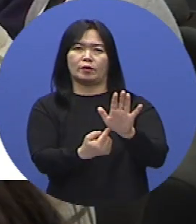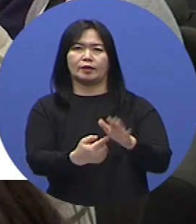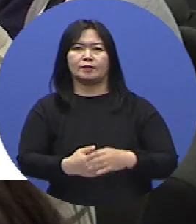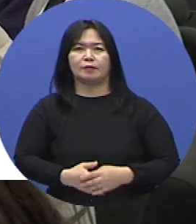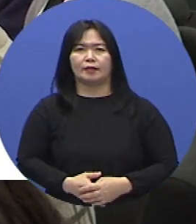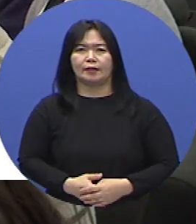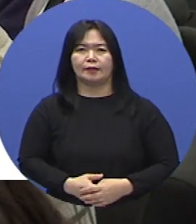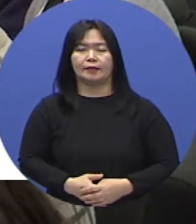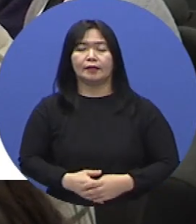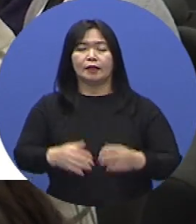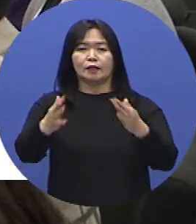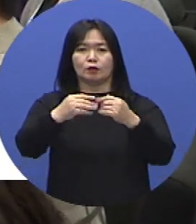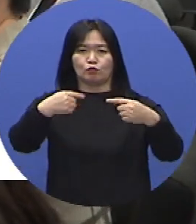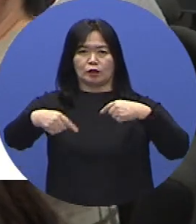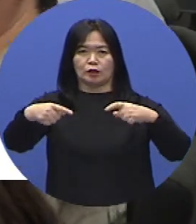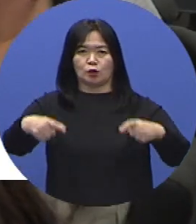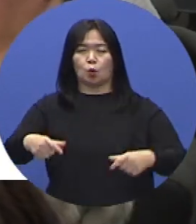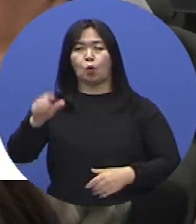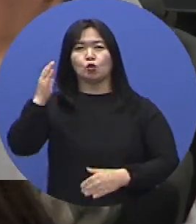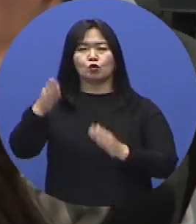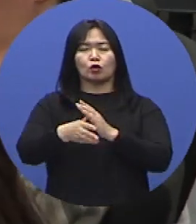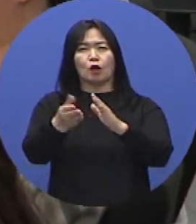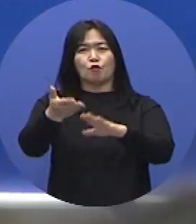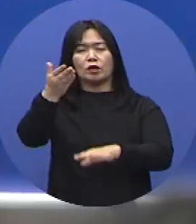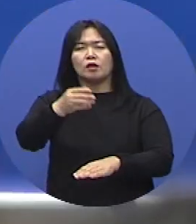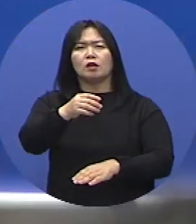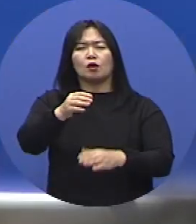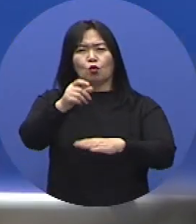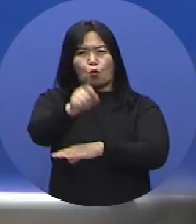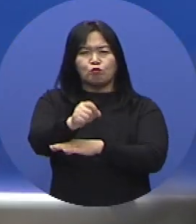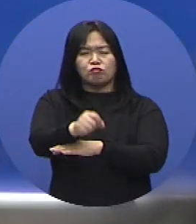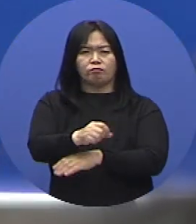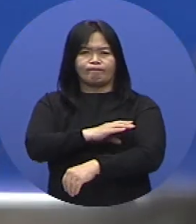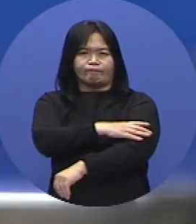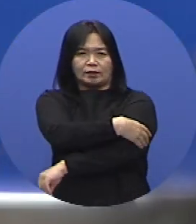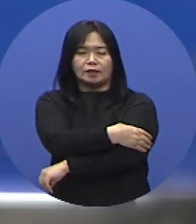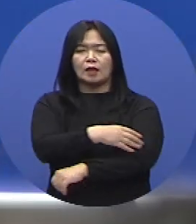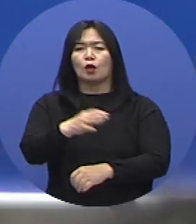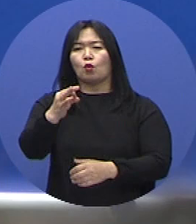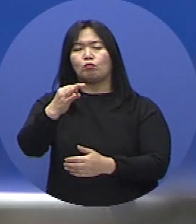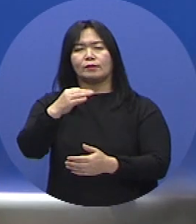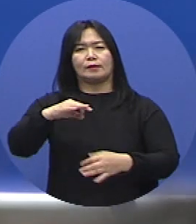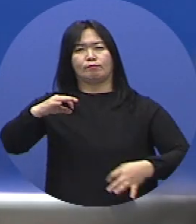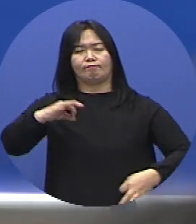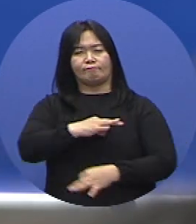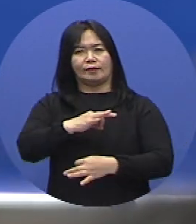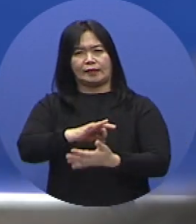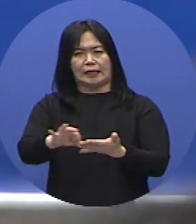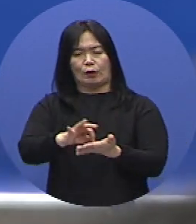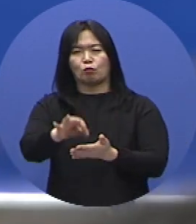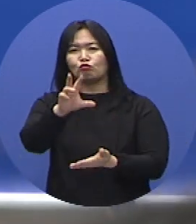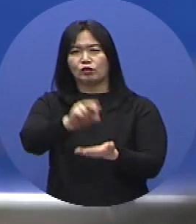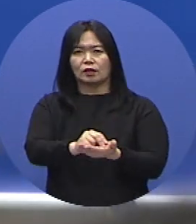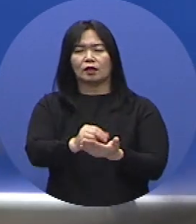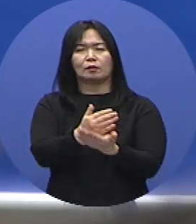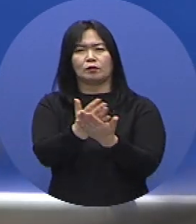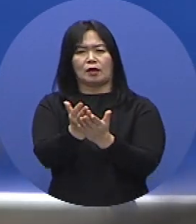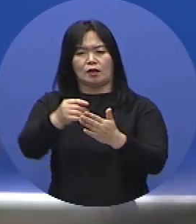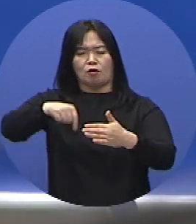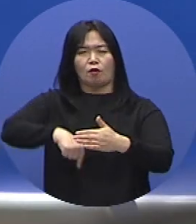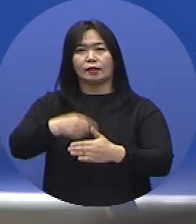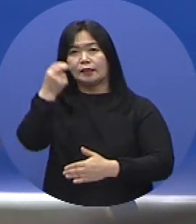덧붙였습니다 전북 자치도는 최근 고비 공무원들의 갑질과 업무추진비 사용 논란 등으로 내부